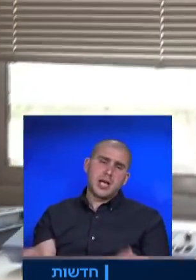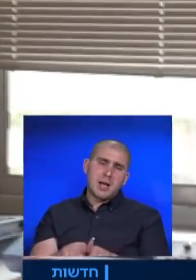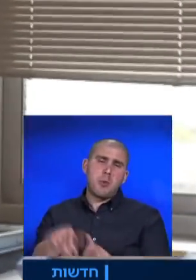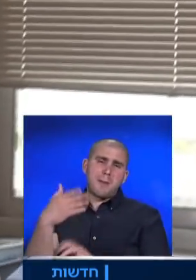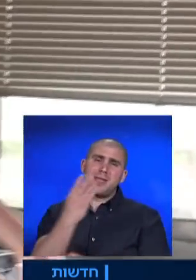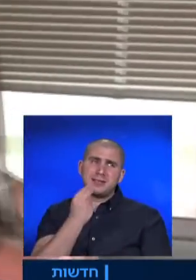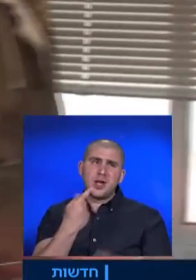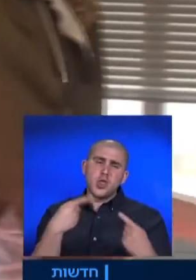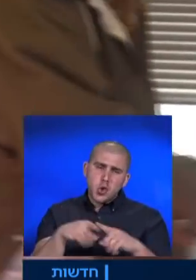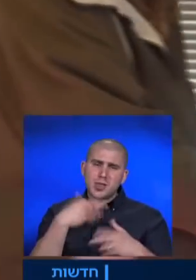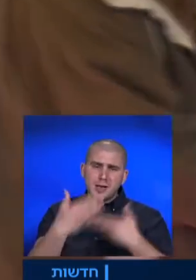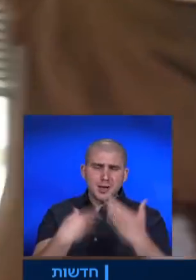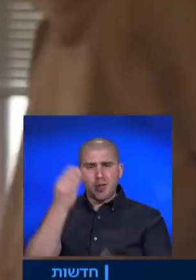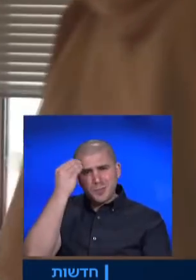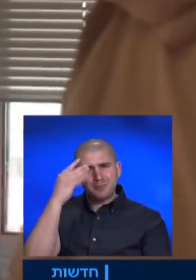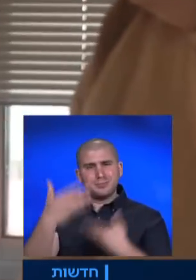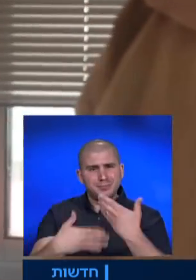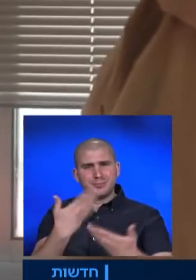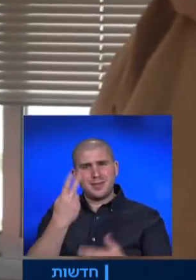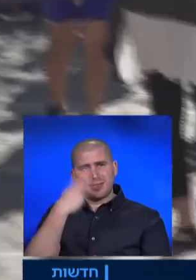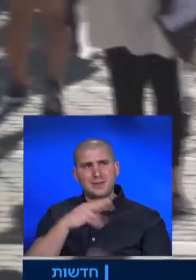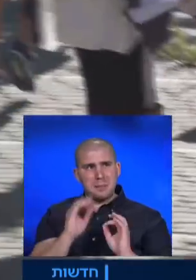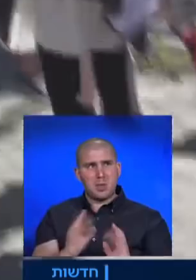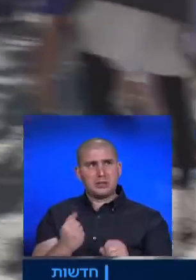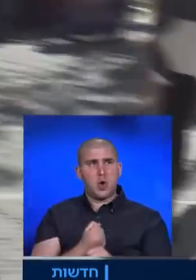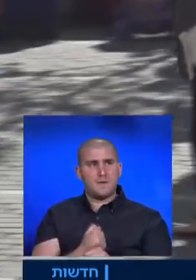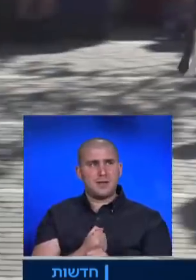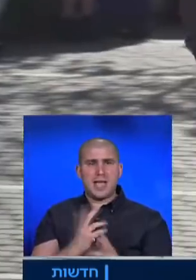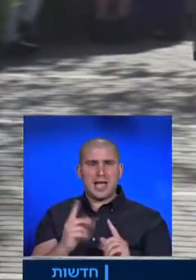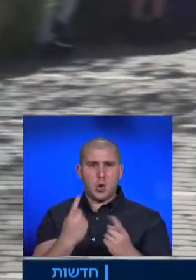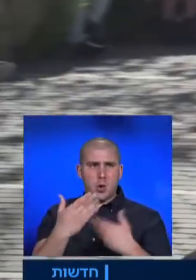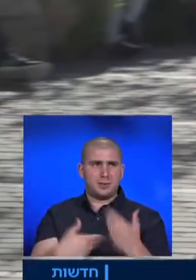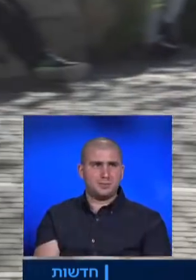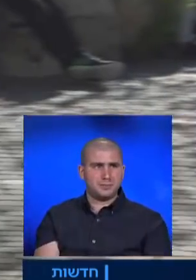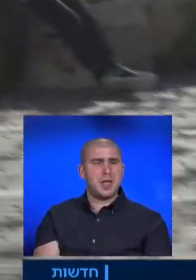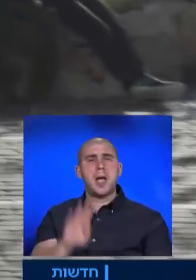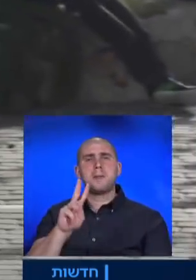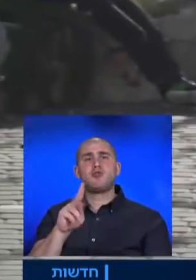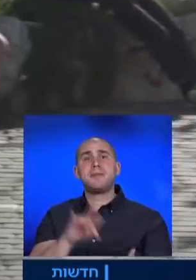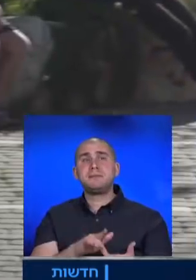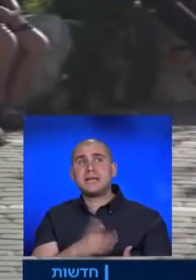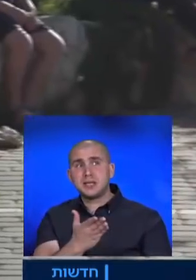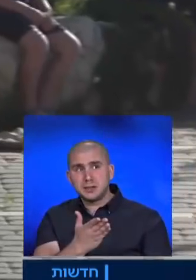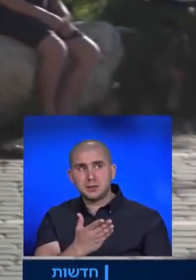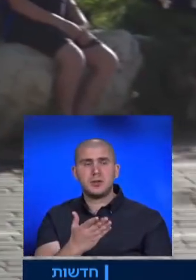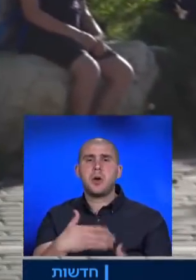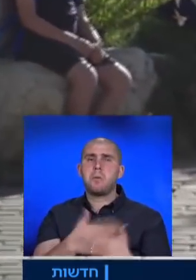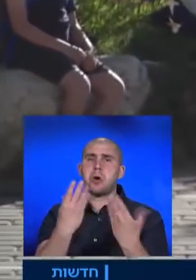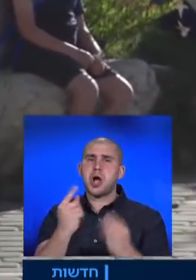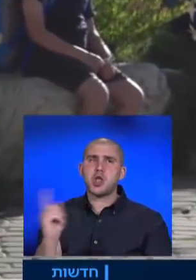אנחנו נבין בדיוק איך זה עובד ואיך זה הולך. בית 2 פה? בוקר טוב לבית